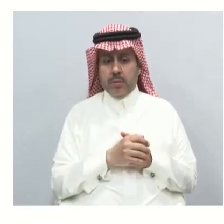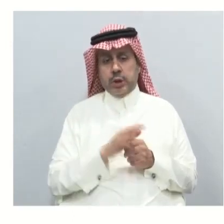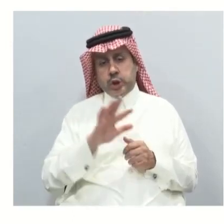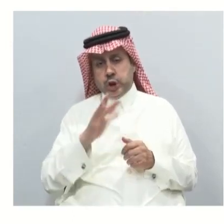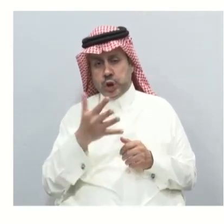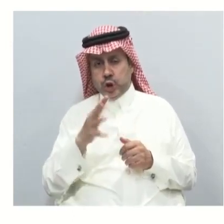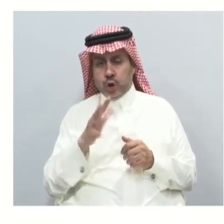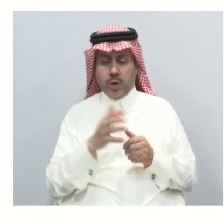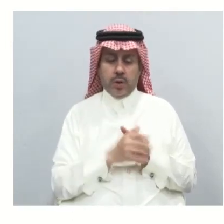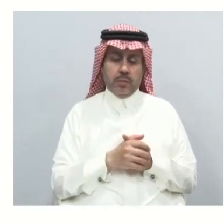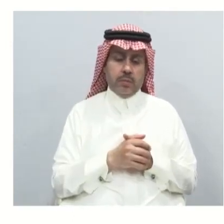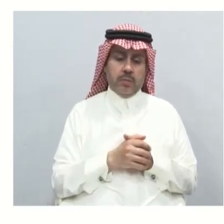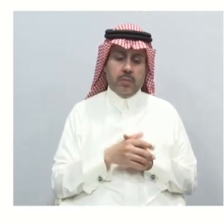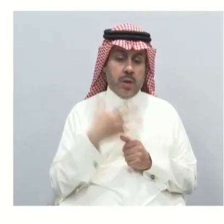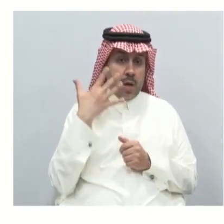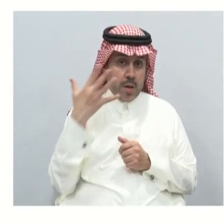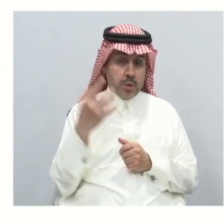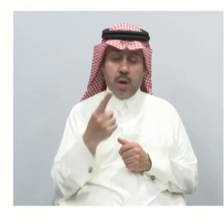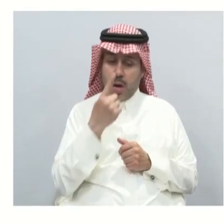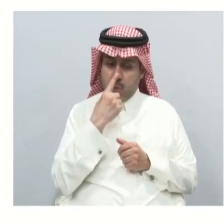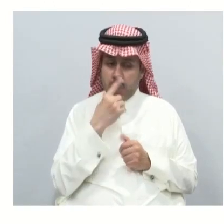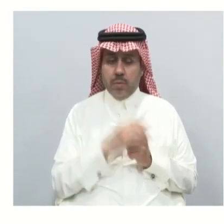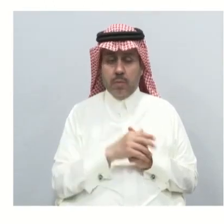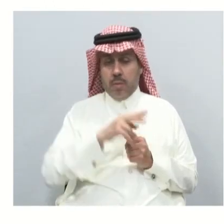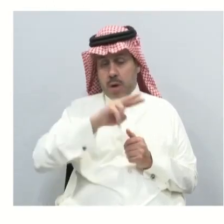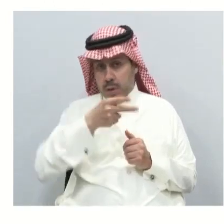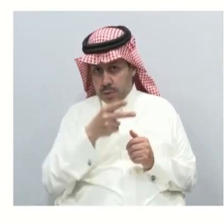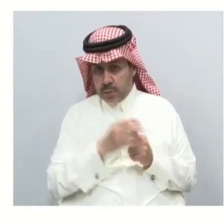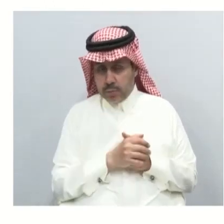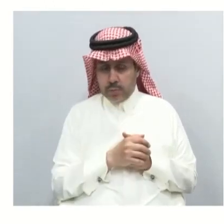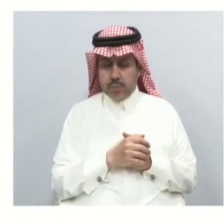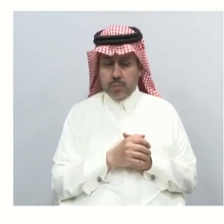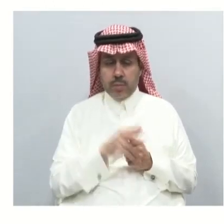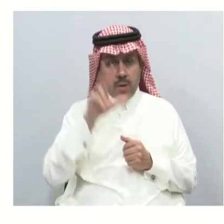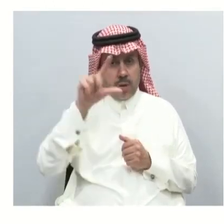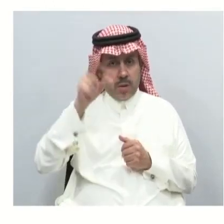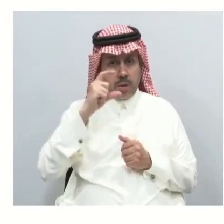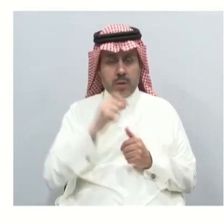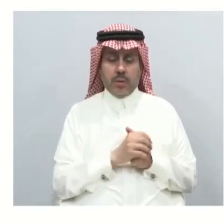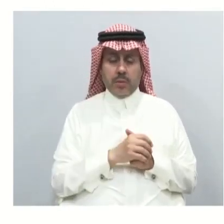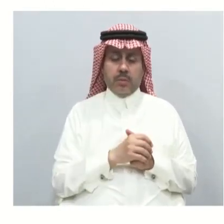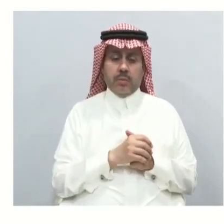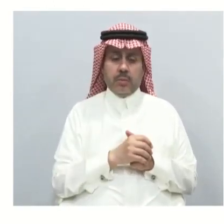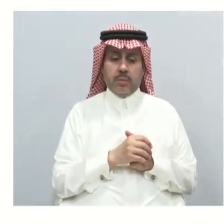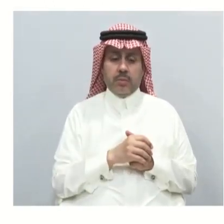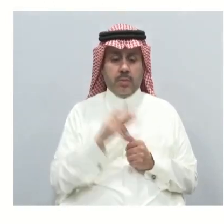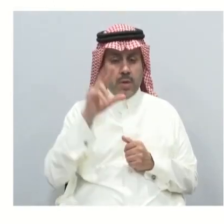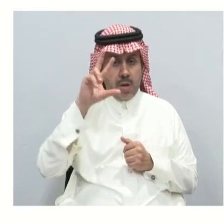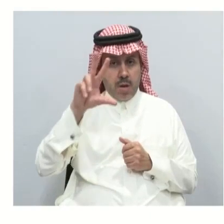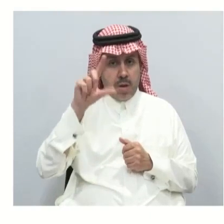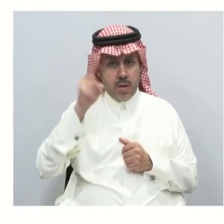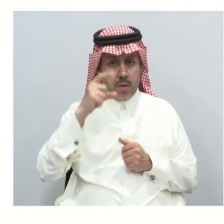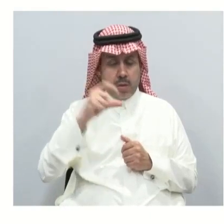الشك نعم والخامس القبول ما الذي ينافيه هذا الشرط نعم